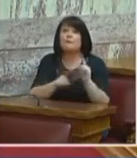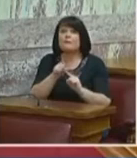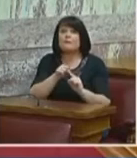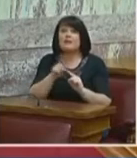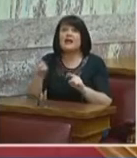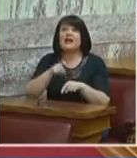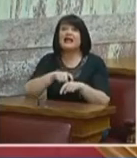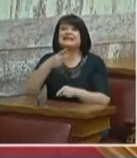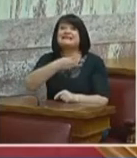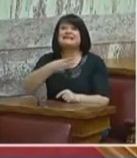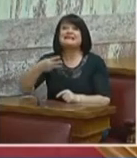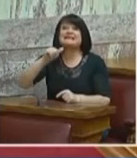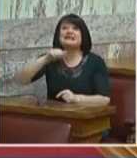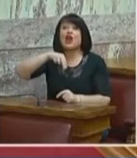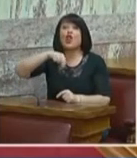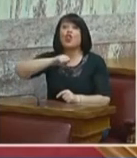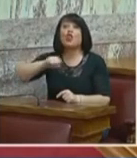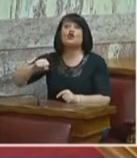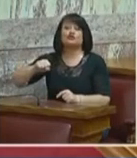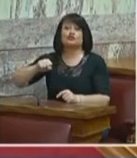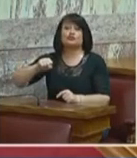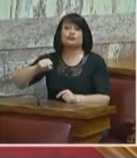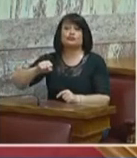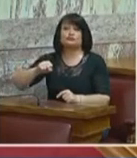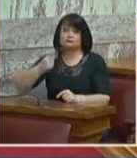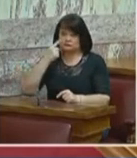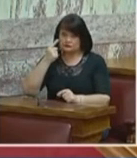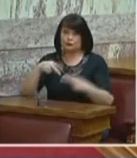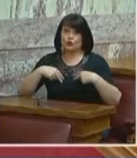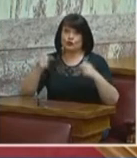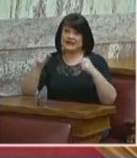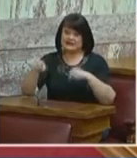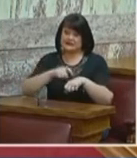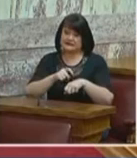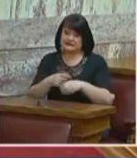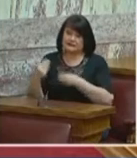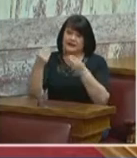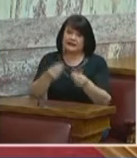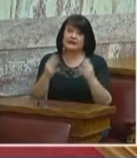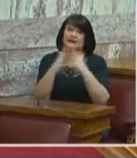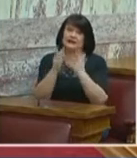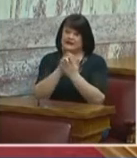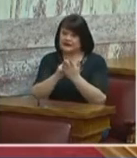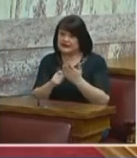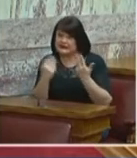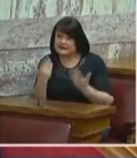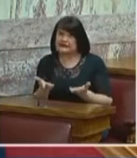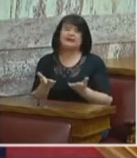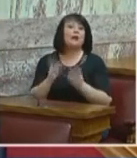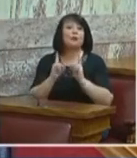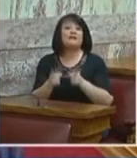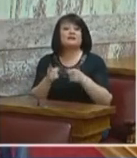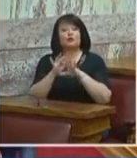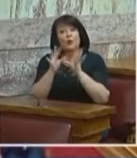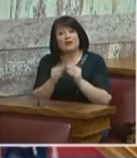κύριο Ξανθό, να φέρει τις υπουργικές μου αποφάσεις, να φέρει τα δελτία τύπου του Υπουργείου που